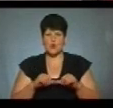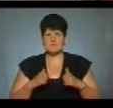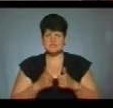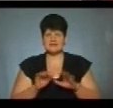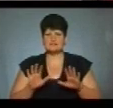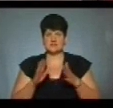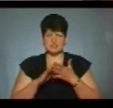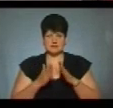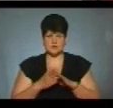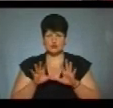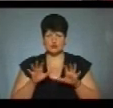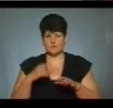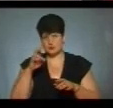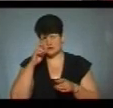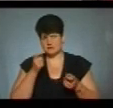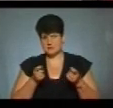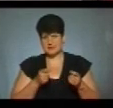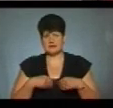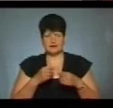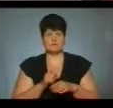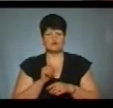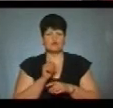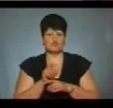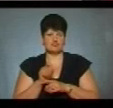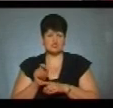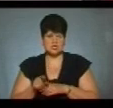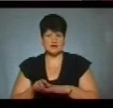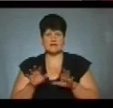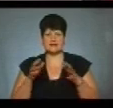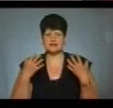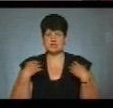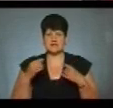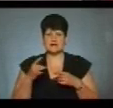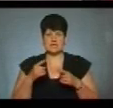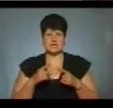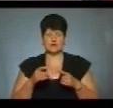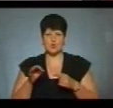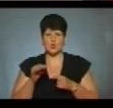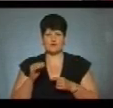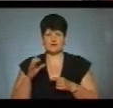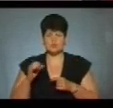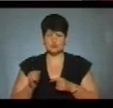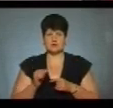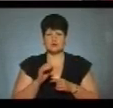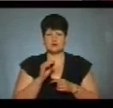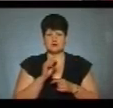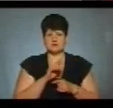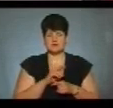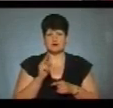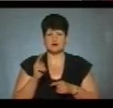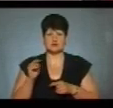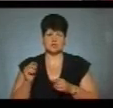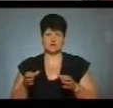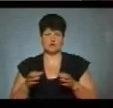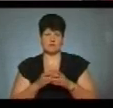ситуації. Голова обласної державної адміністрації дав доручення, і начальник регіонального офісу водних ресурсів Анатолій Ярославович Качка з